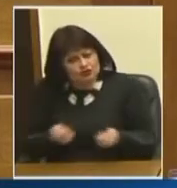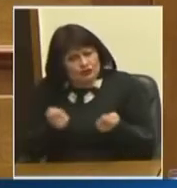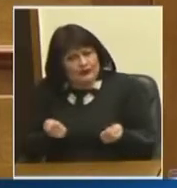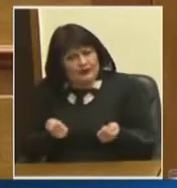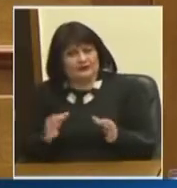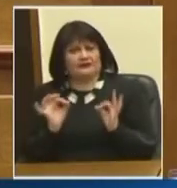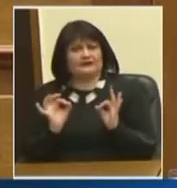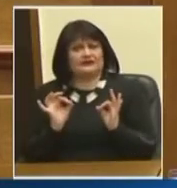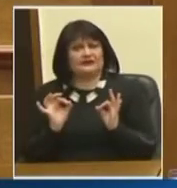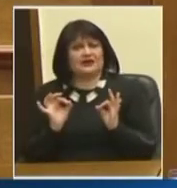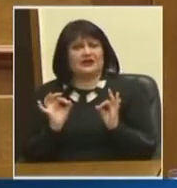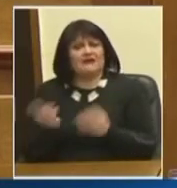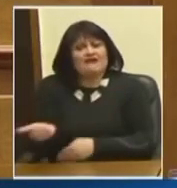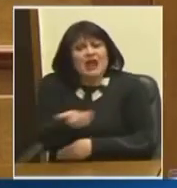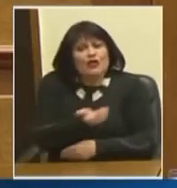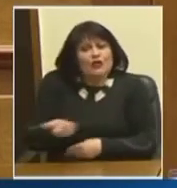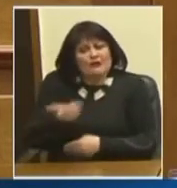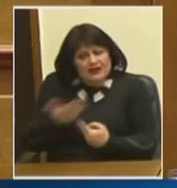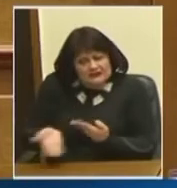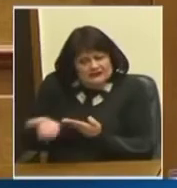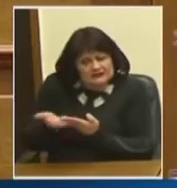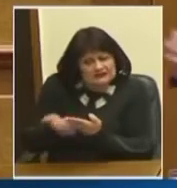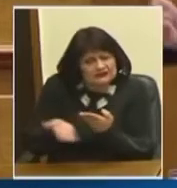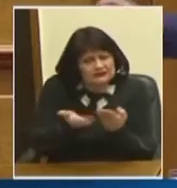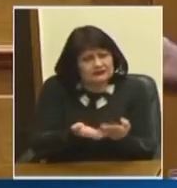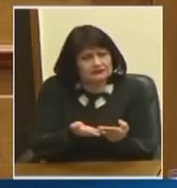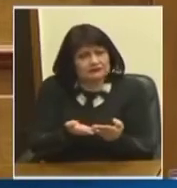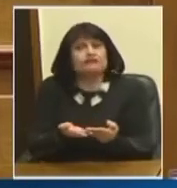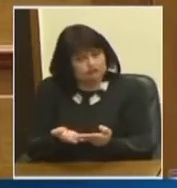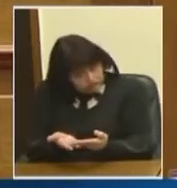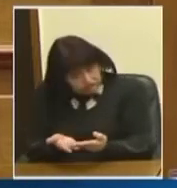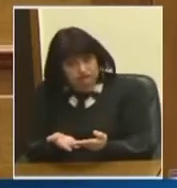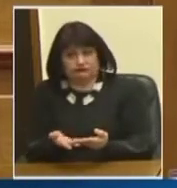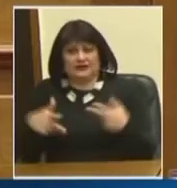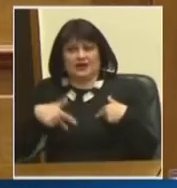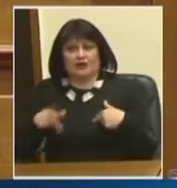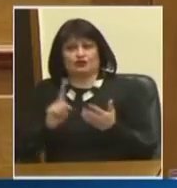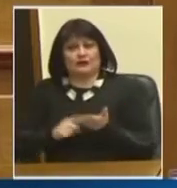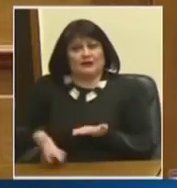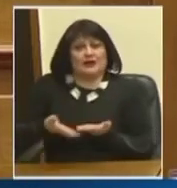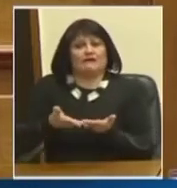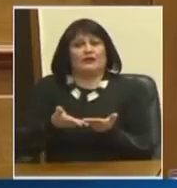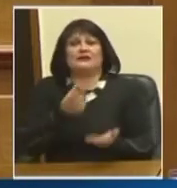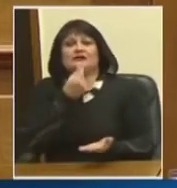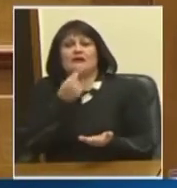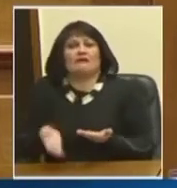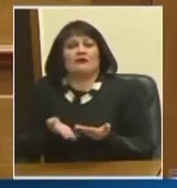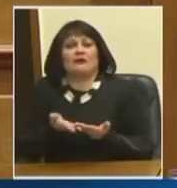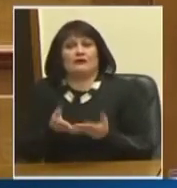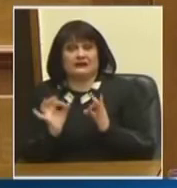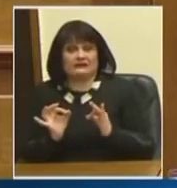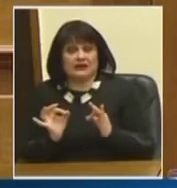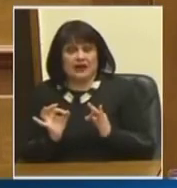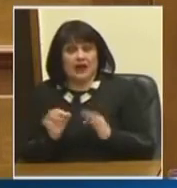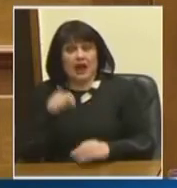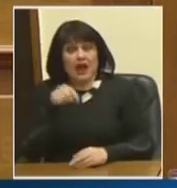για να υποστηρίζει το φιλανθρωπικό της έργο. Και αυτό είναι κάτι το οποίο πρέπει να το διευκολύνει η πολιτεία. Αυτό όμως πρέπει